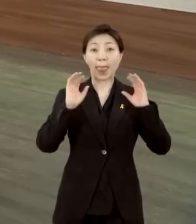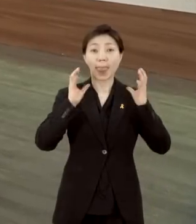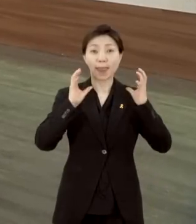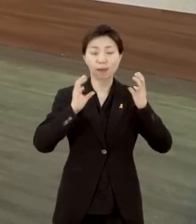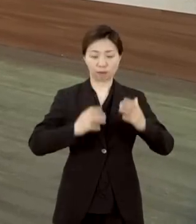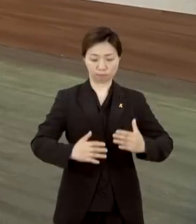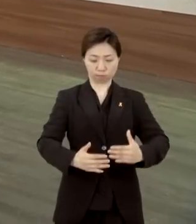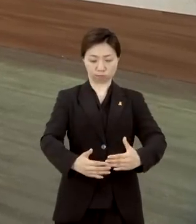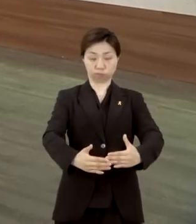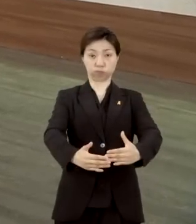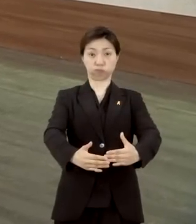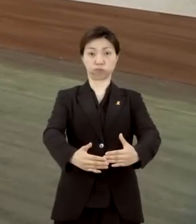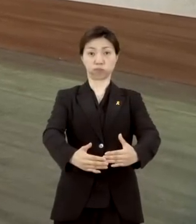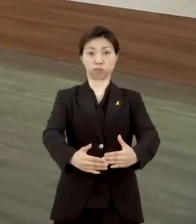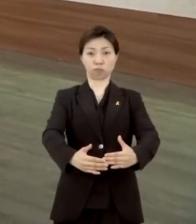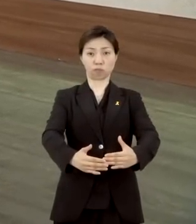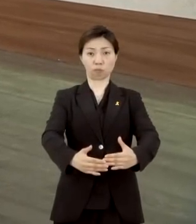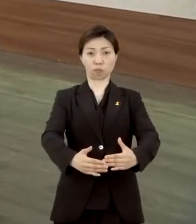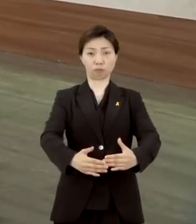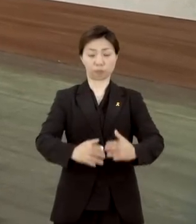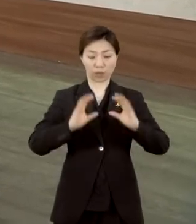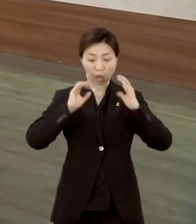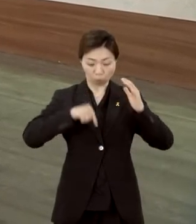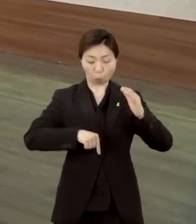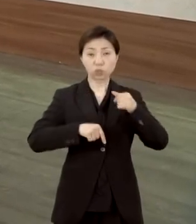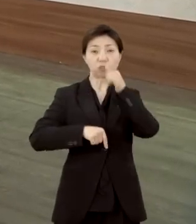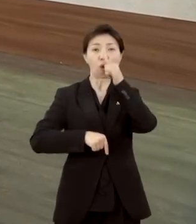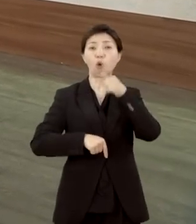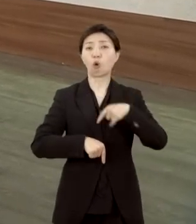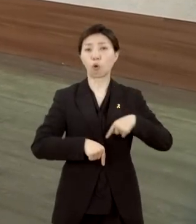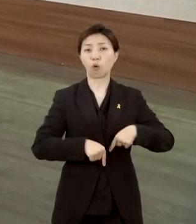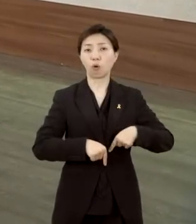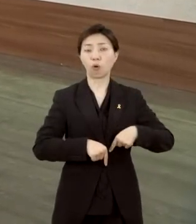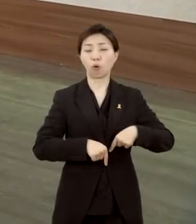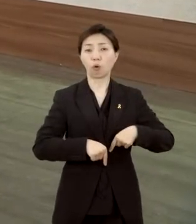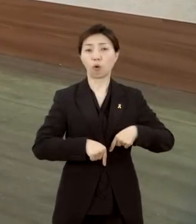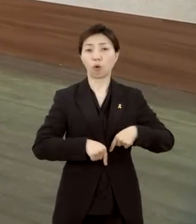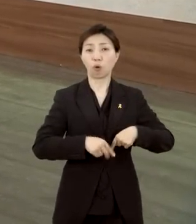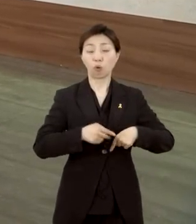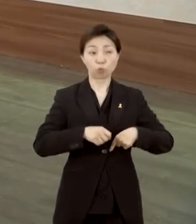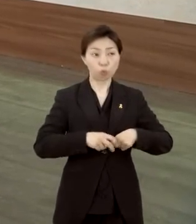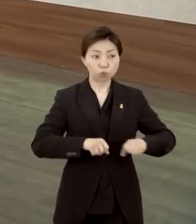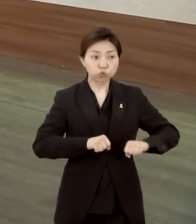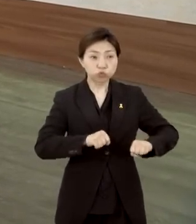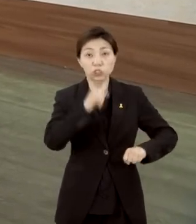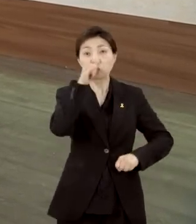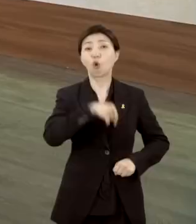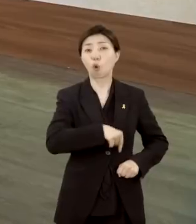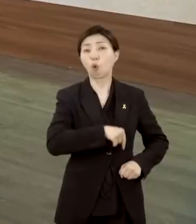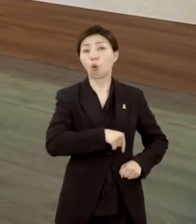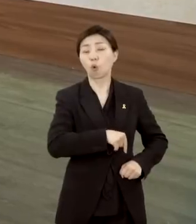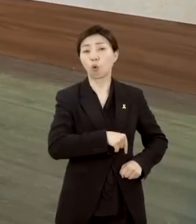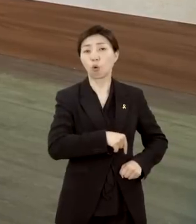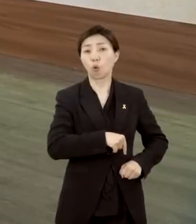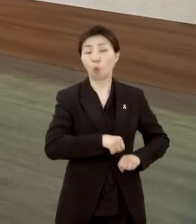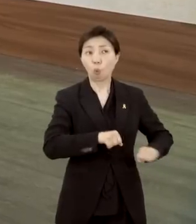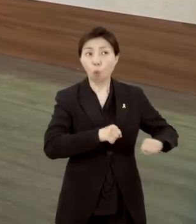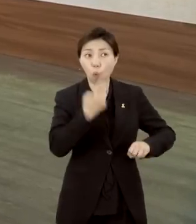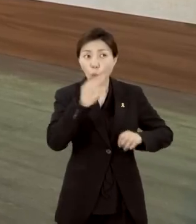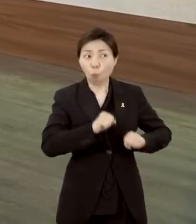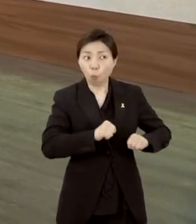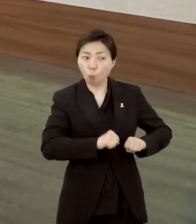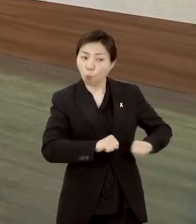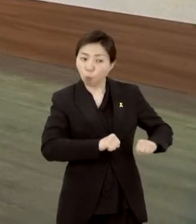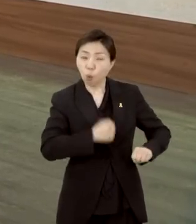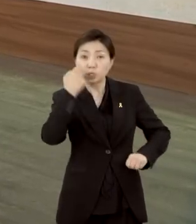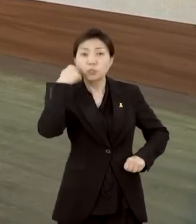그러니까 아이는 뱃속에 자궁에 아이는 있는데 아이는 살아 있는데 아이가